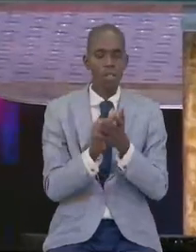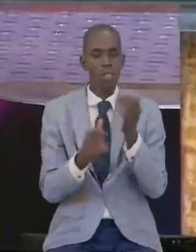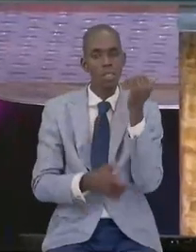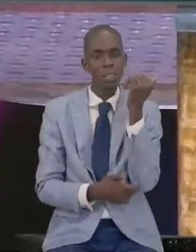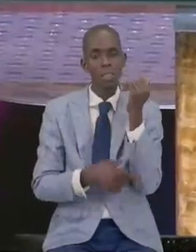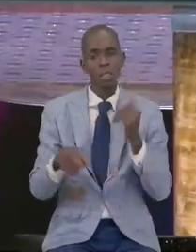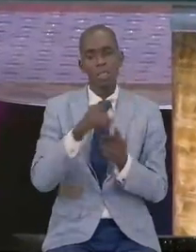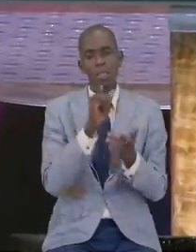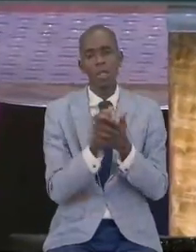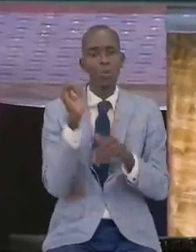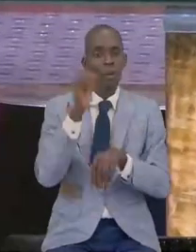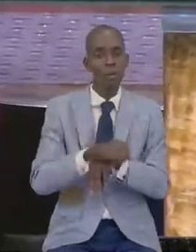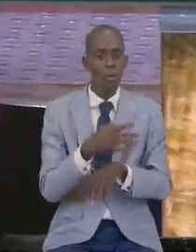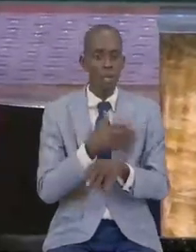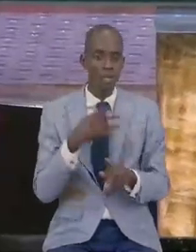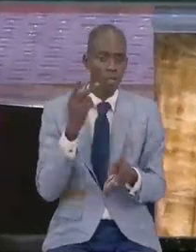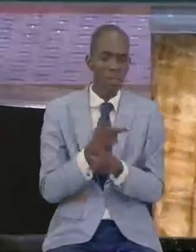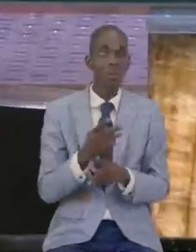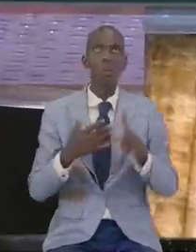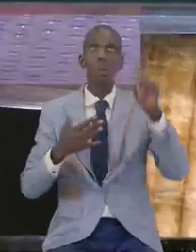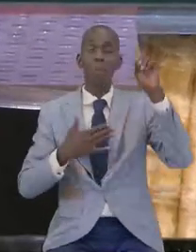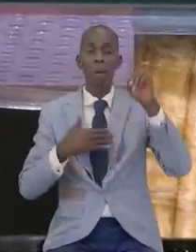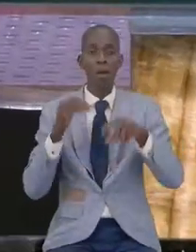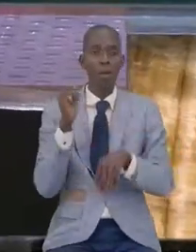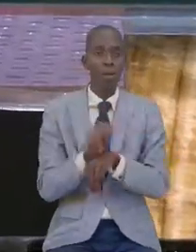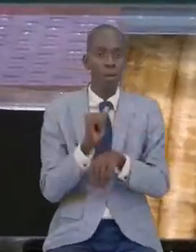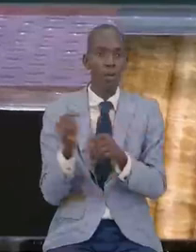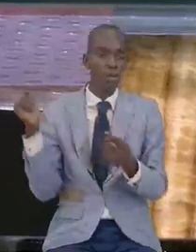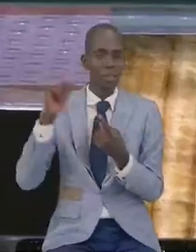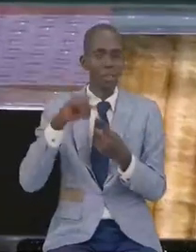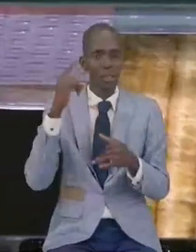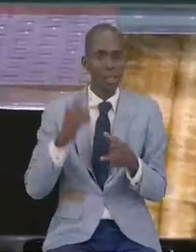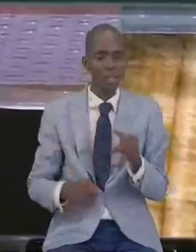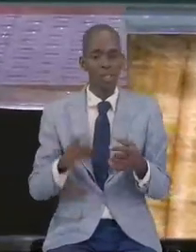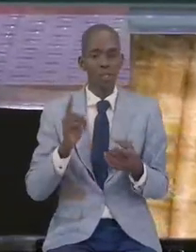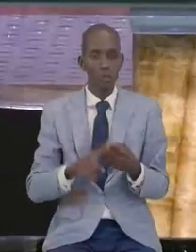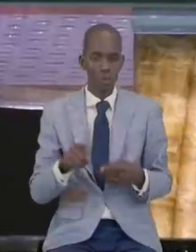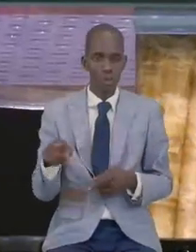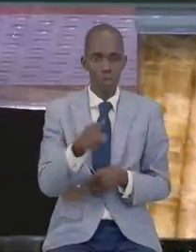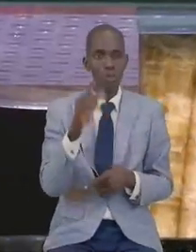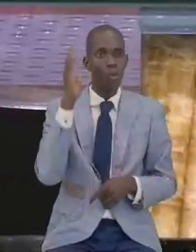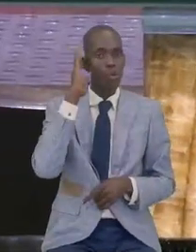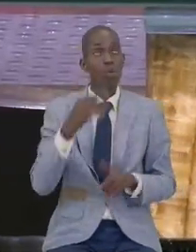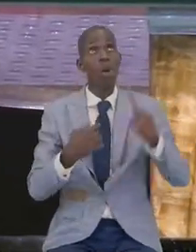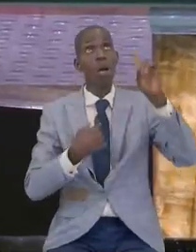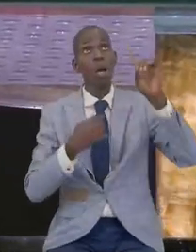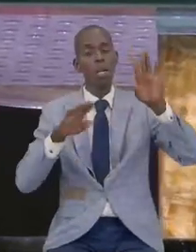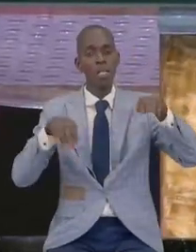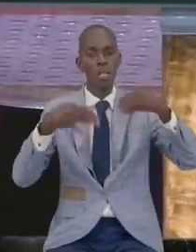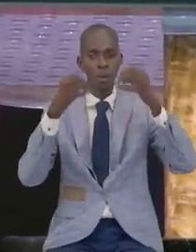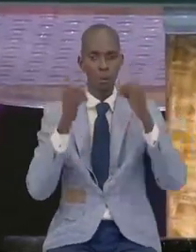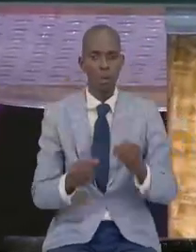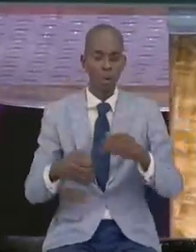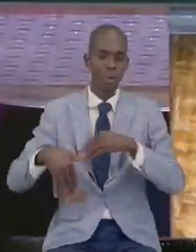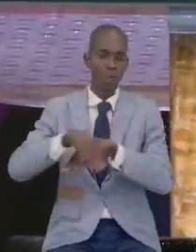cette tentation. À celui qui vaincra et qui gardera jusqu'à la fin mes œuvres, je donnerai autorité sur les